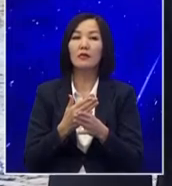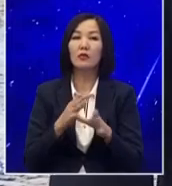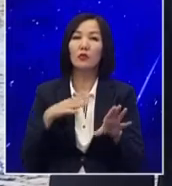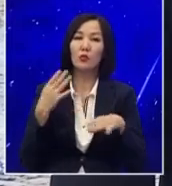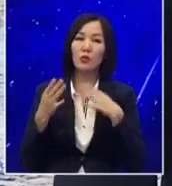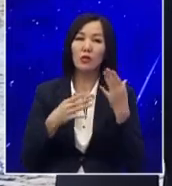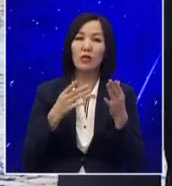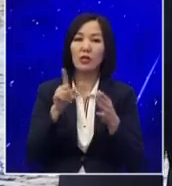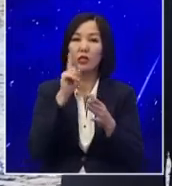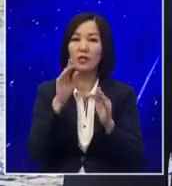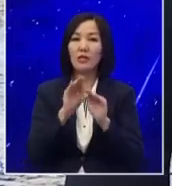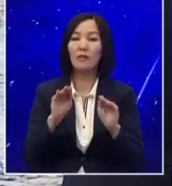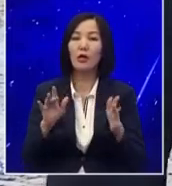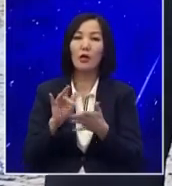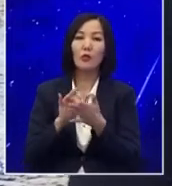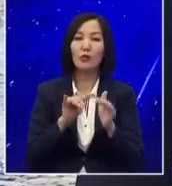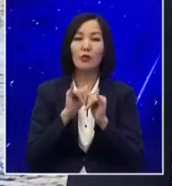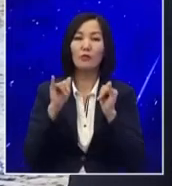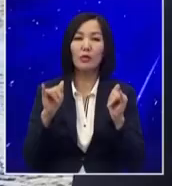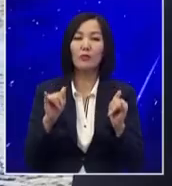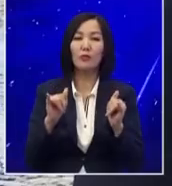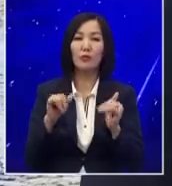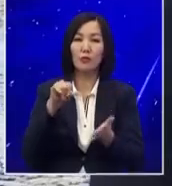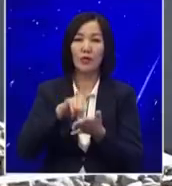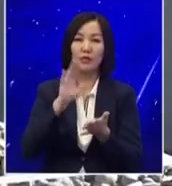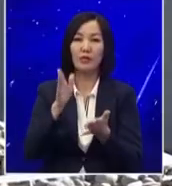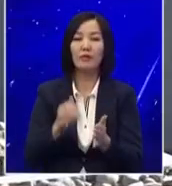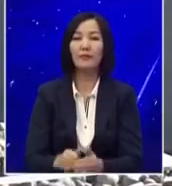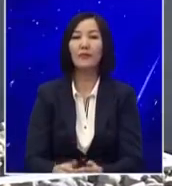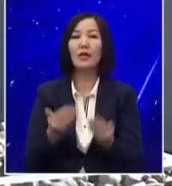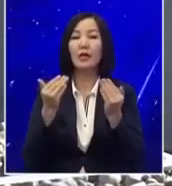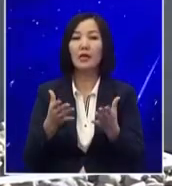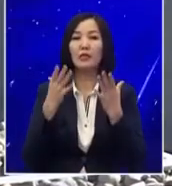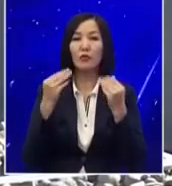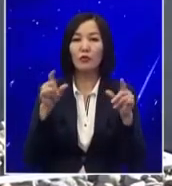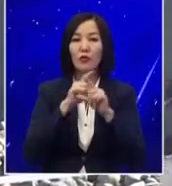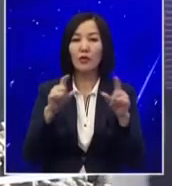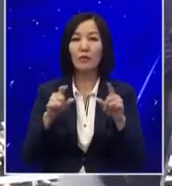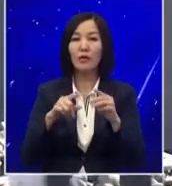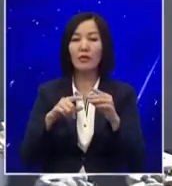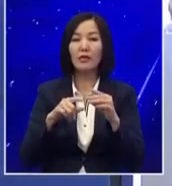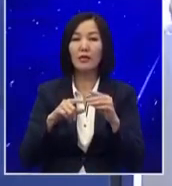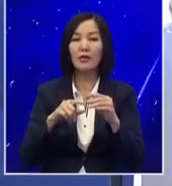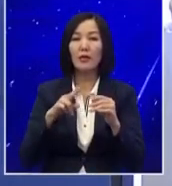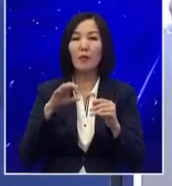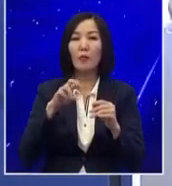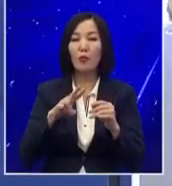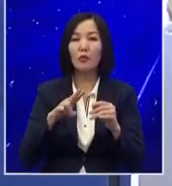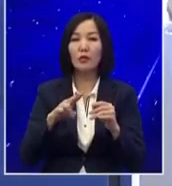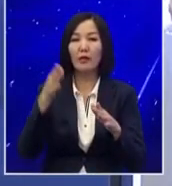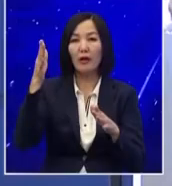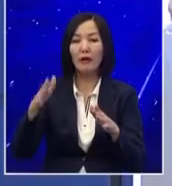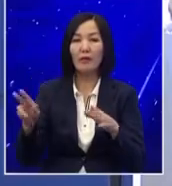осы жерде. Яғни туризм дамыту барысында солар қатысады осында. Қазір күні ғимараттың едені мен қабырғаларын қалыпқа